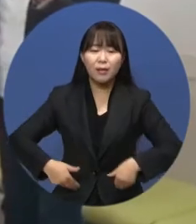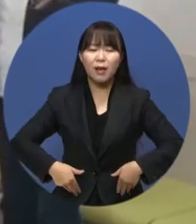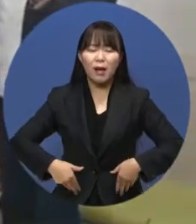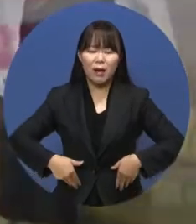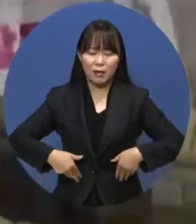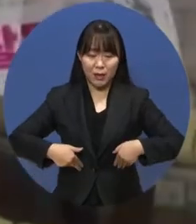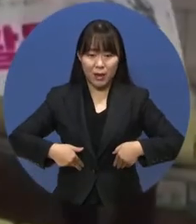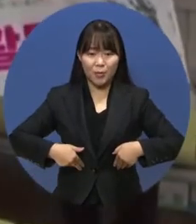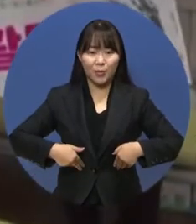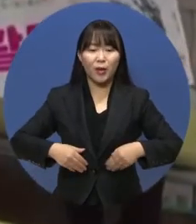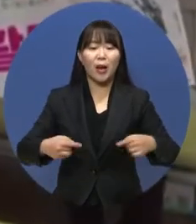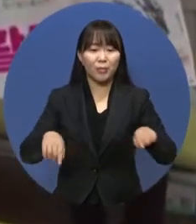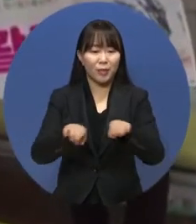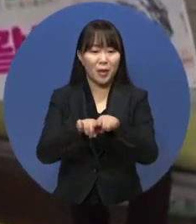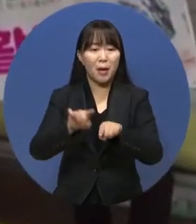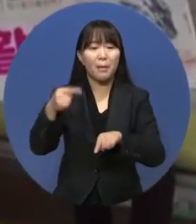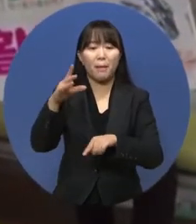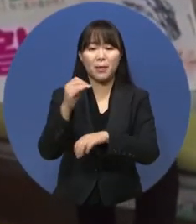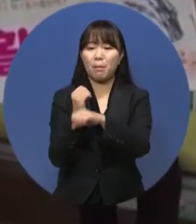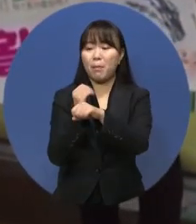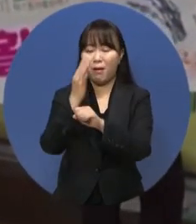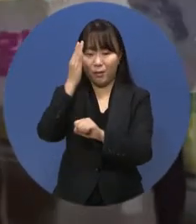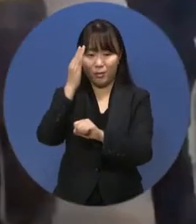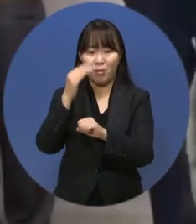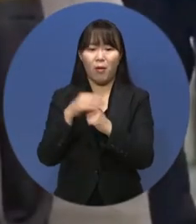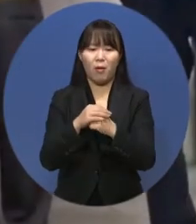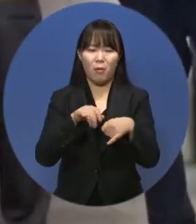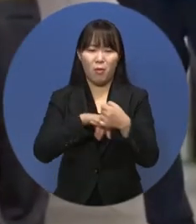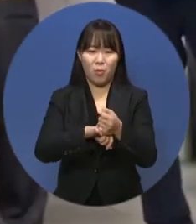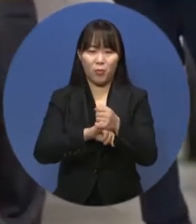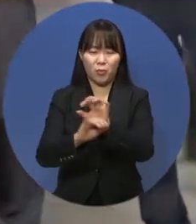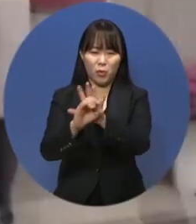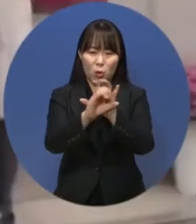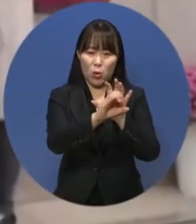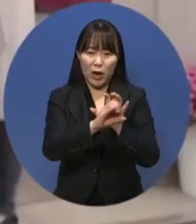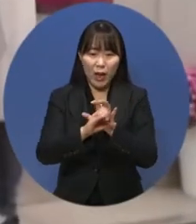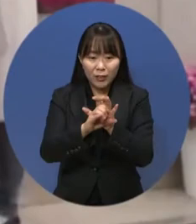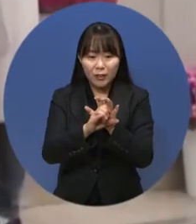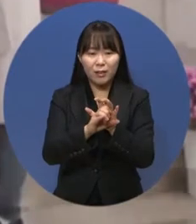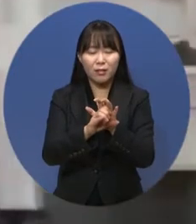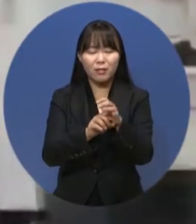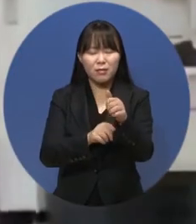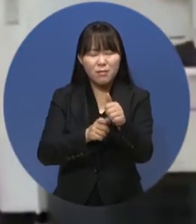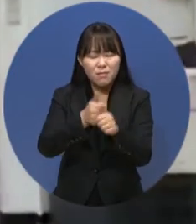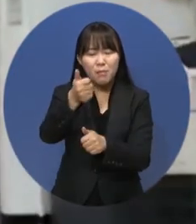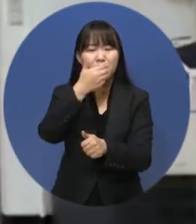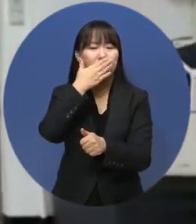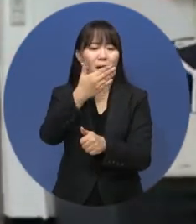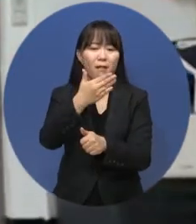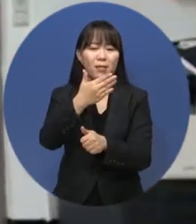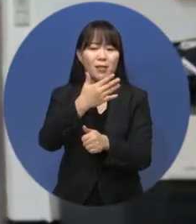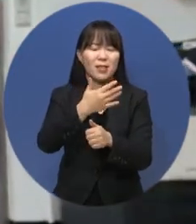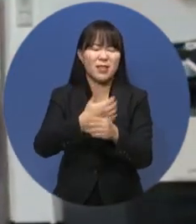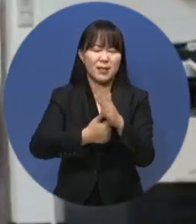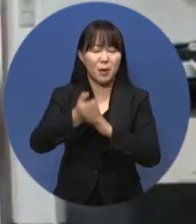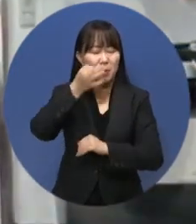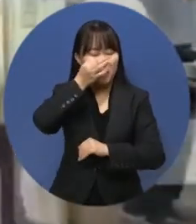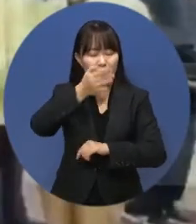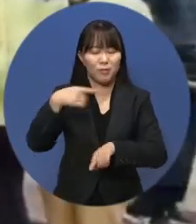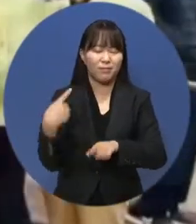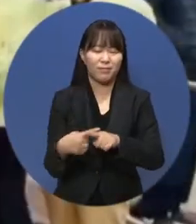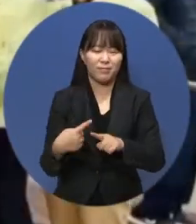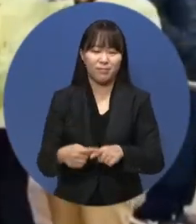따뜻한 손길로 100만 장을 돌파해 반드시 코로나를 극복할 수 있다는 희망을